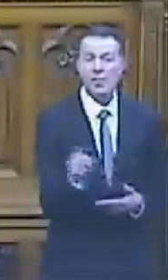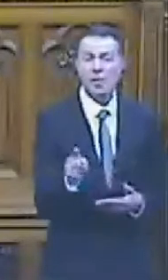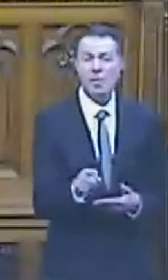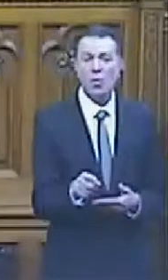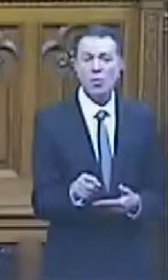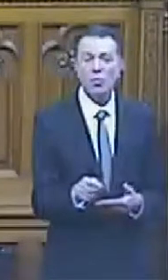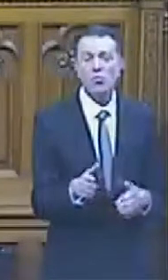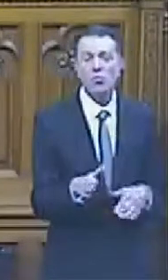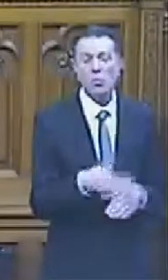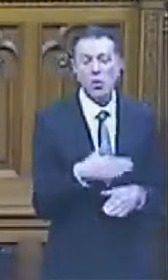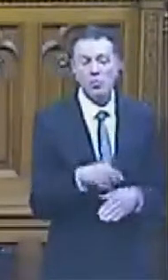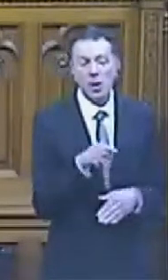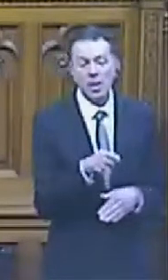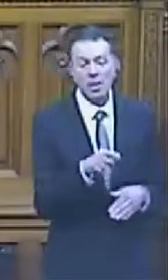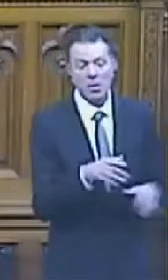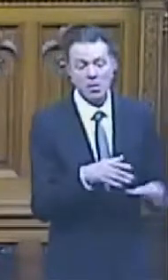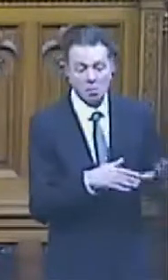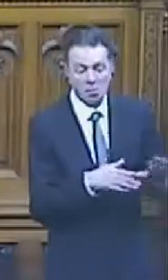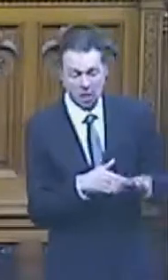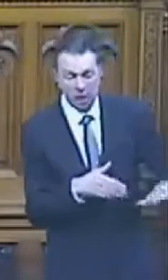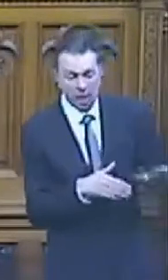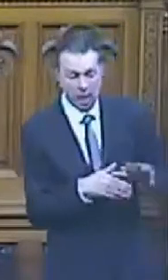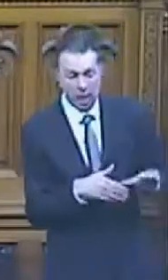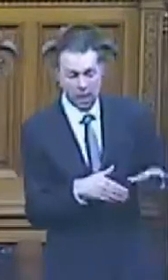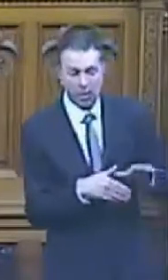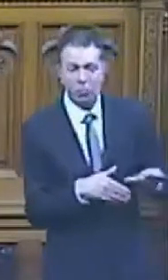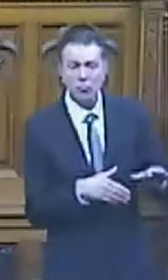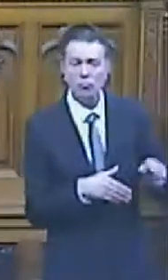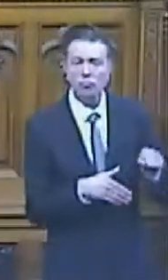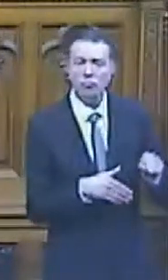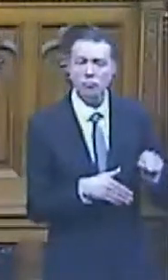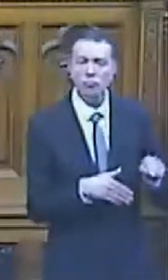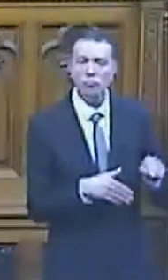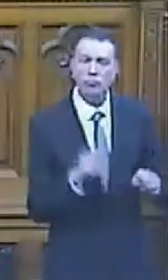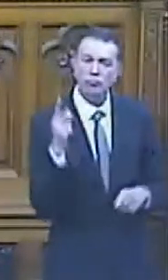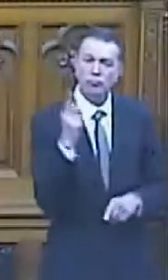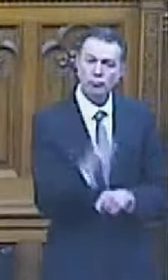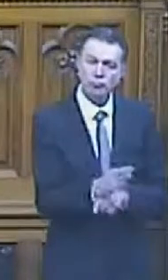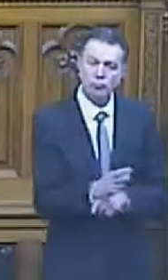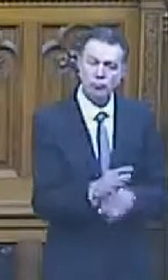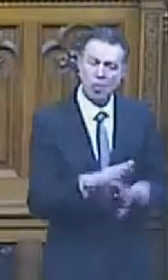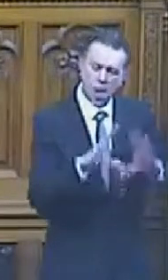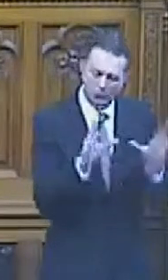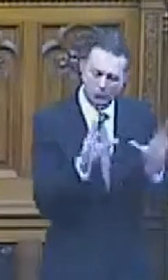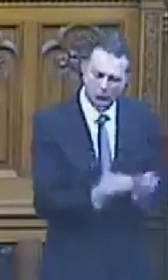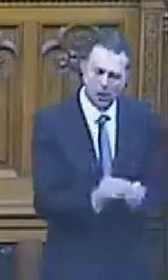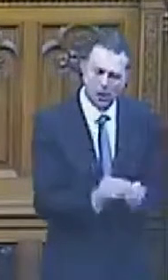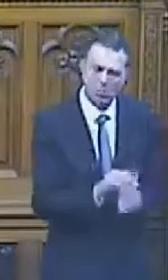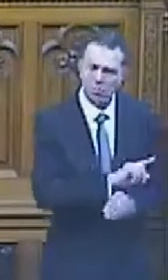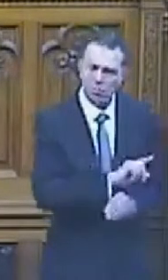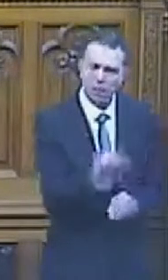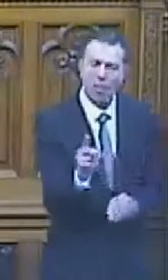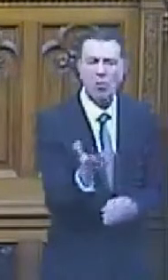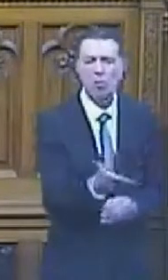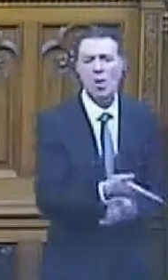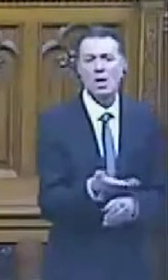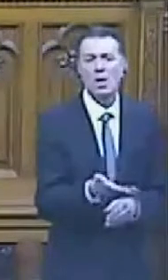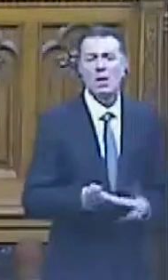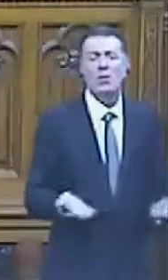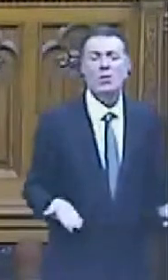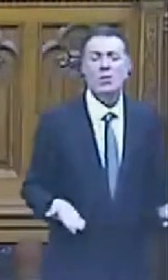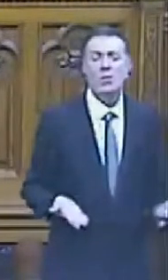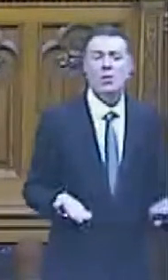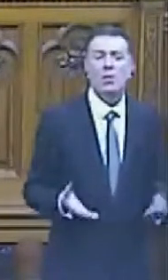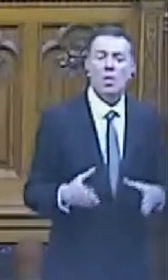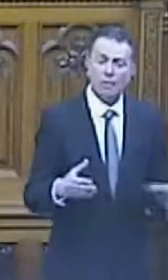dem Sektor, der festgestellt wird und so auch verordnet wird, ein generelles Bettelverbot gilt. Das ist seitens